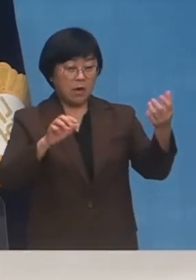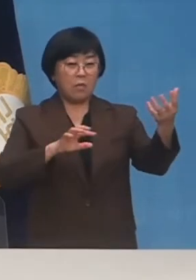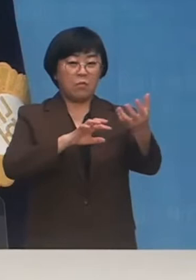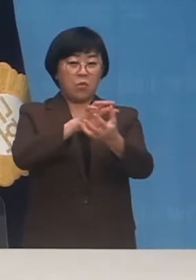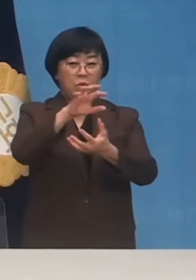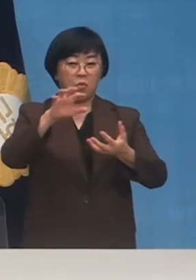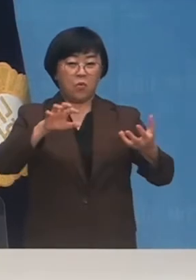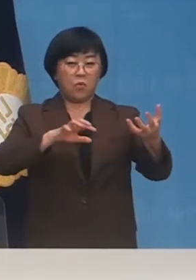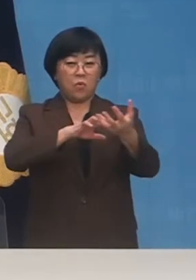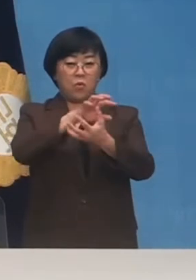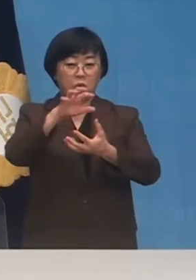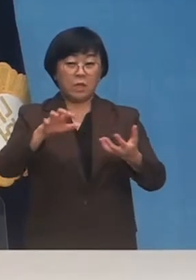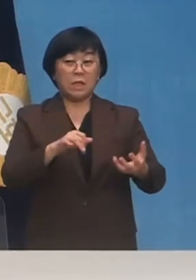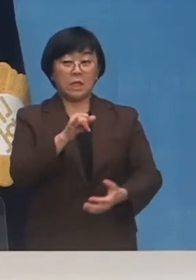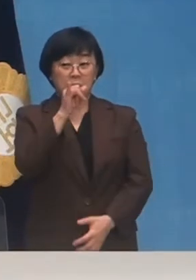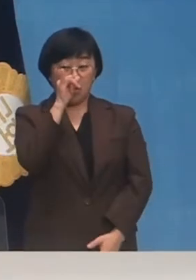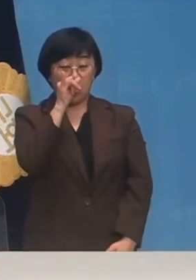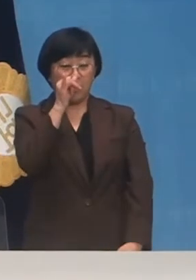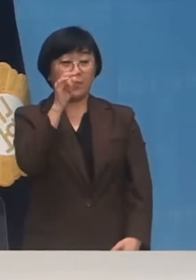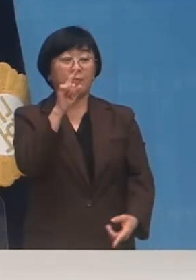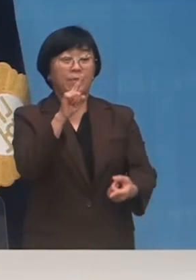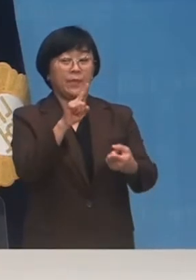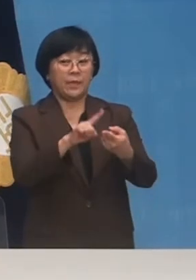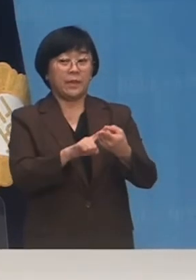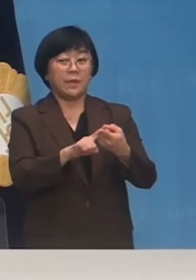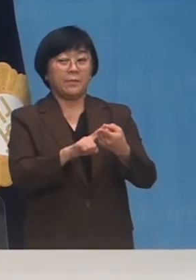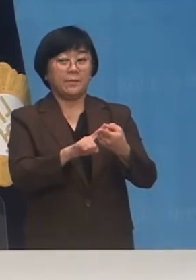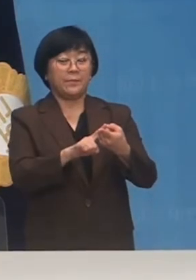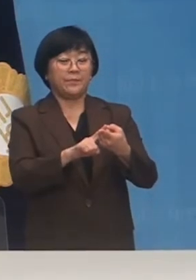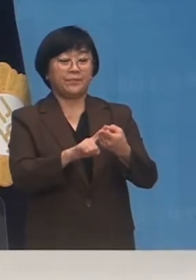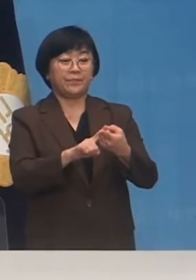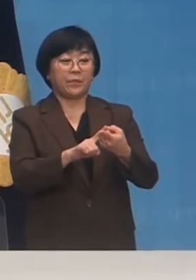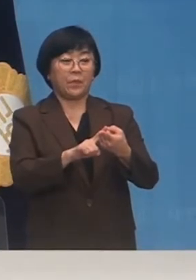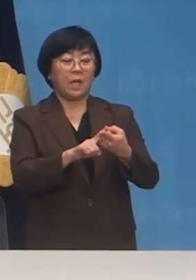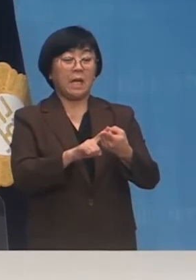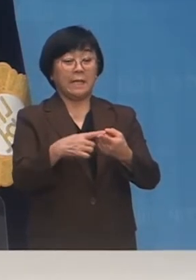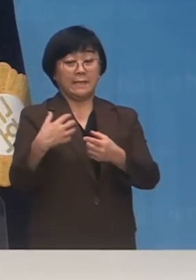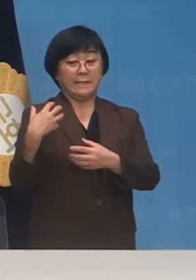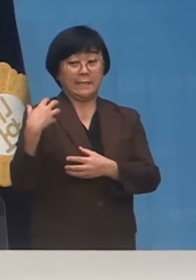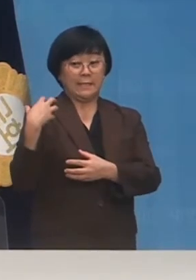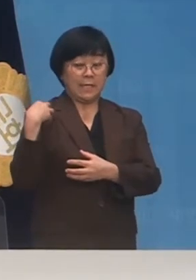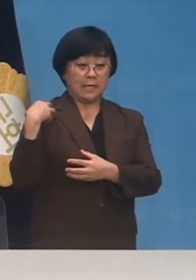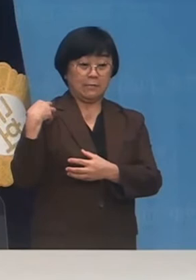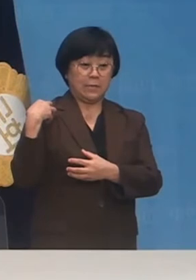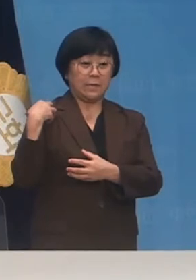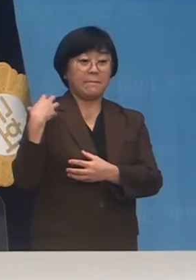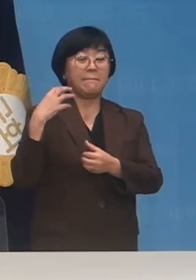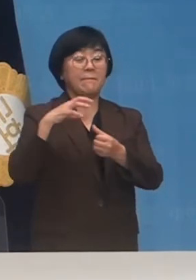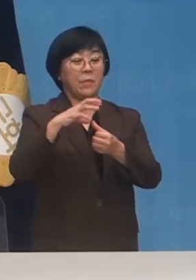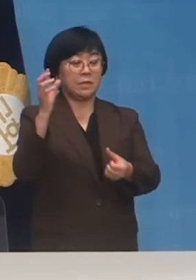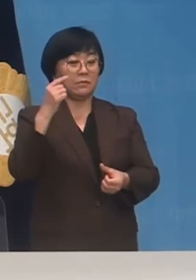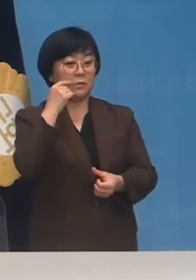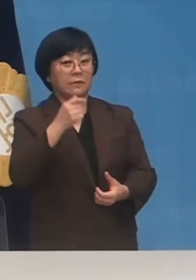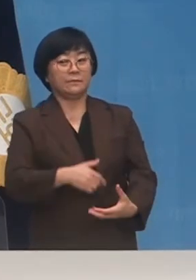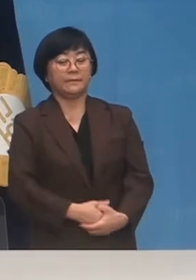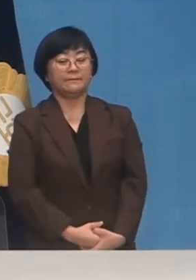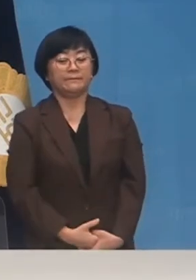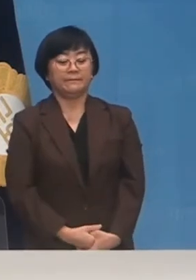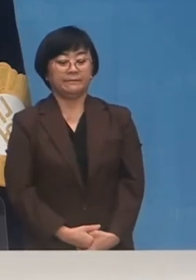아수라 대선판이 되고 있는데 대해 그 어느 누구도 책임을 벗어날 수가